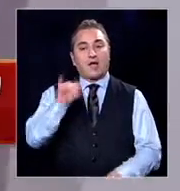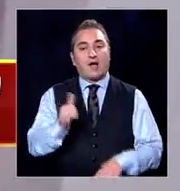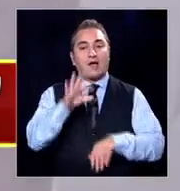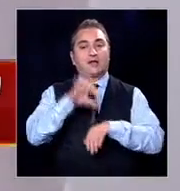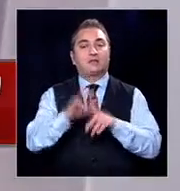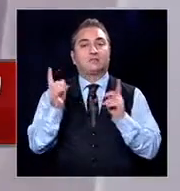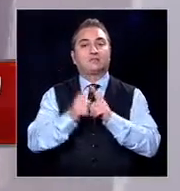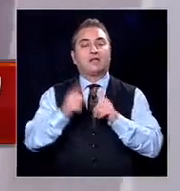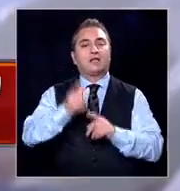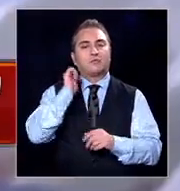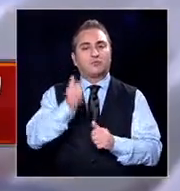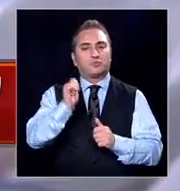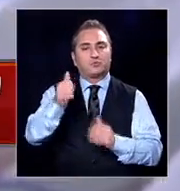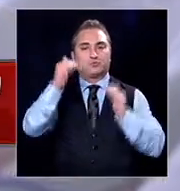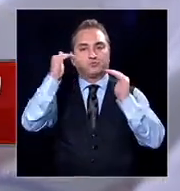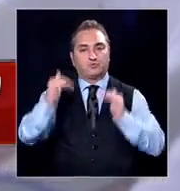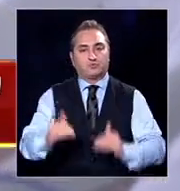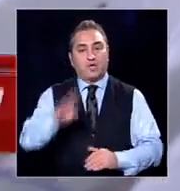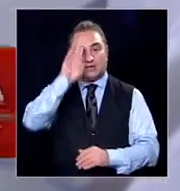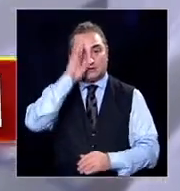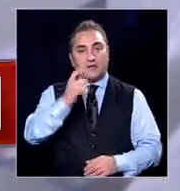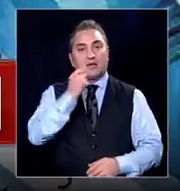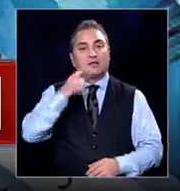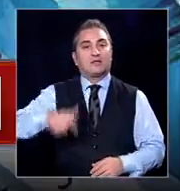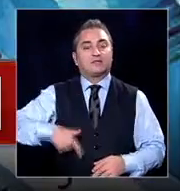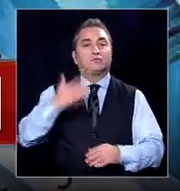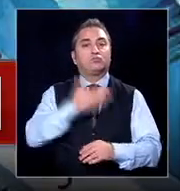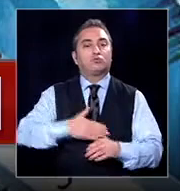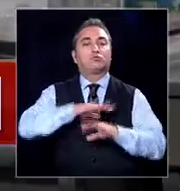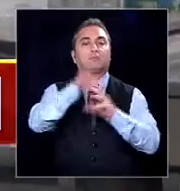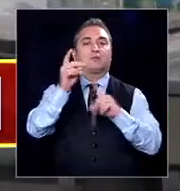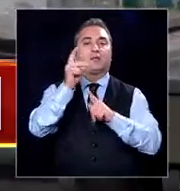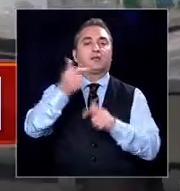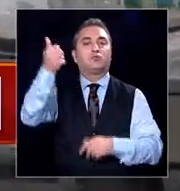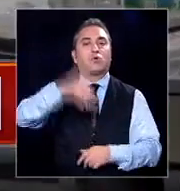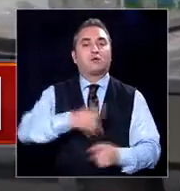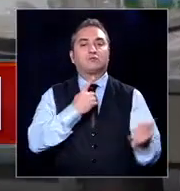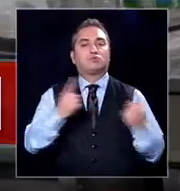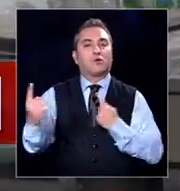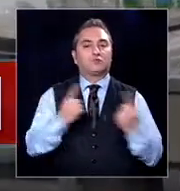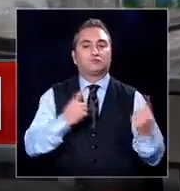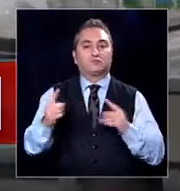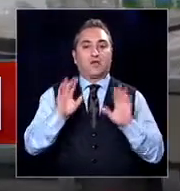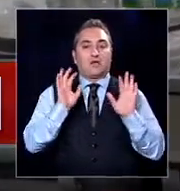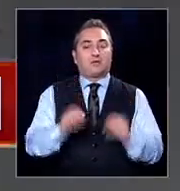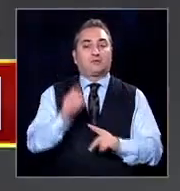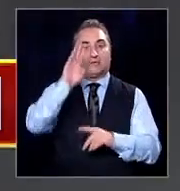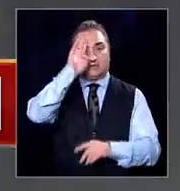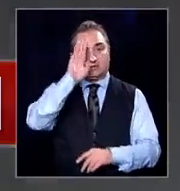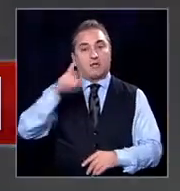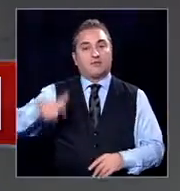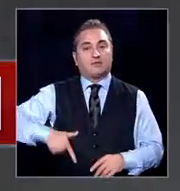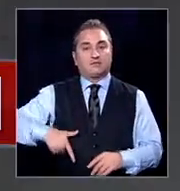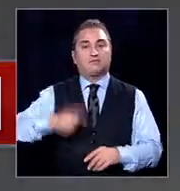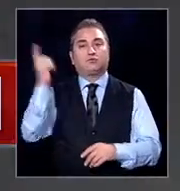azalıyor derken İstanbul, Ankara, İzmir ve Bursa il yöneticileriyle görüştü. Son iki haftada İstanbul ve İzmir'de